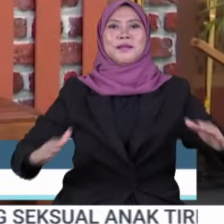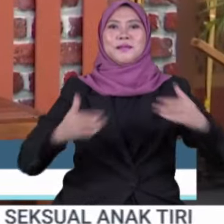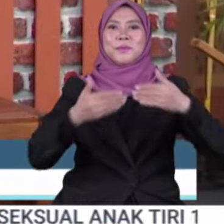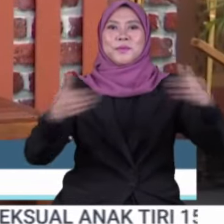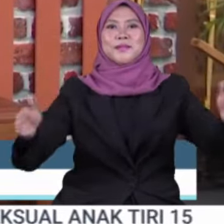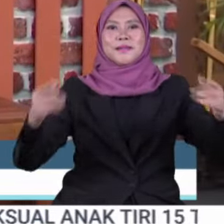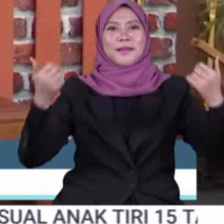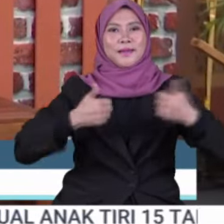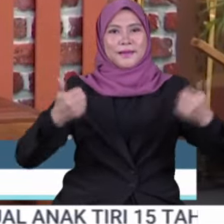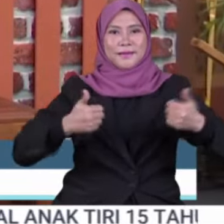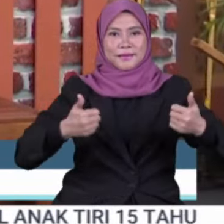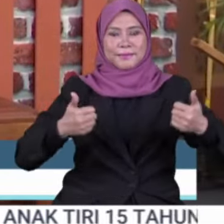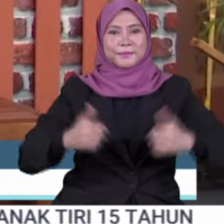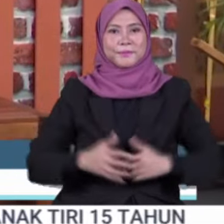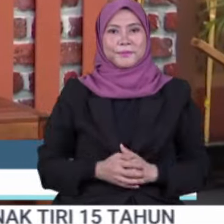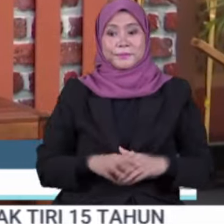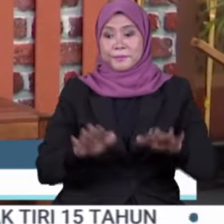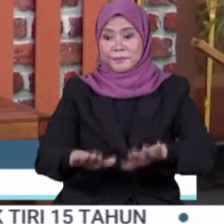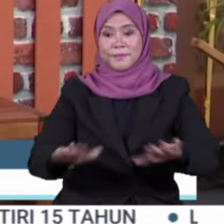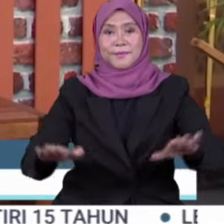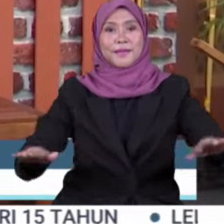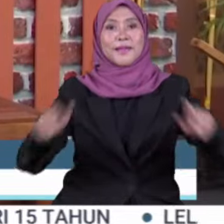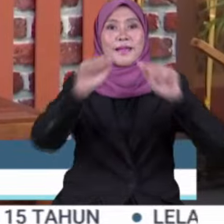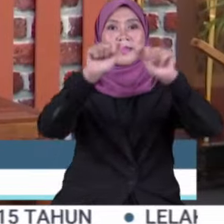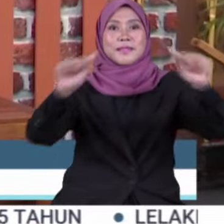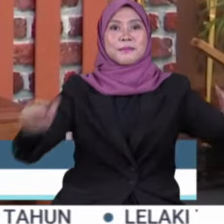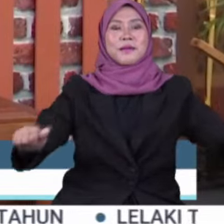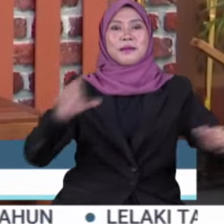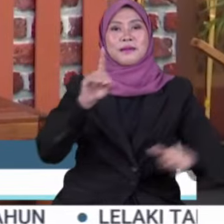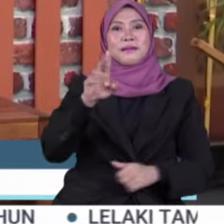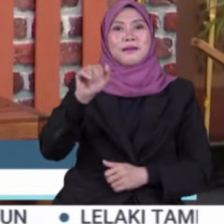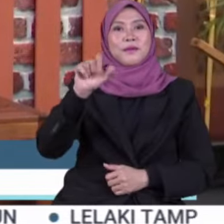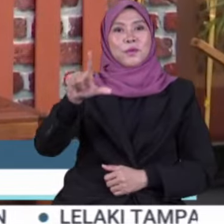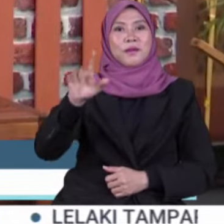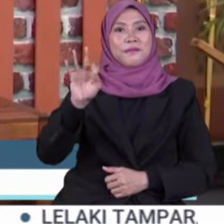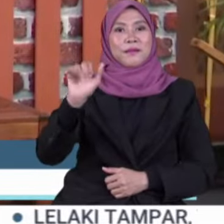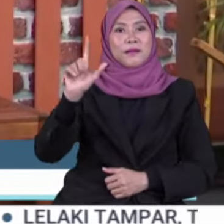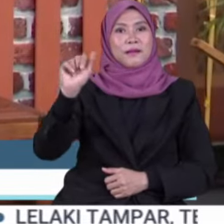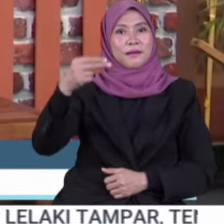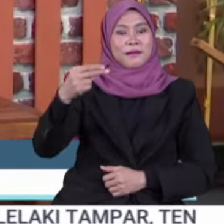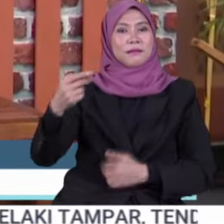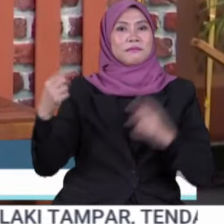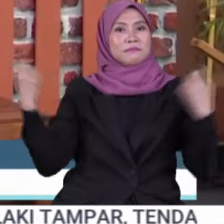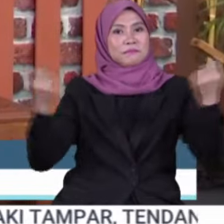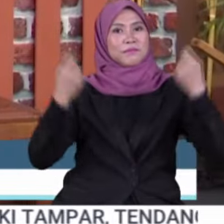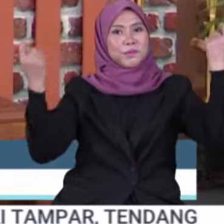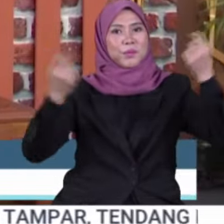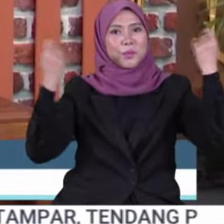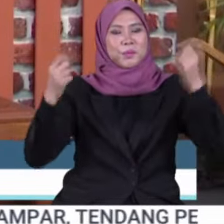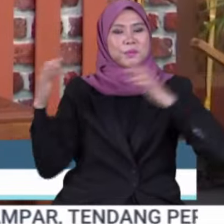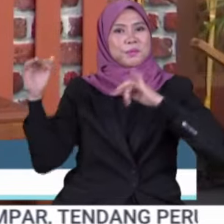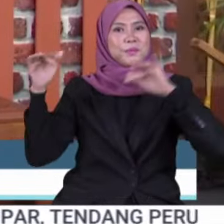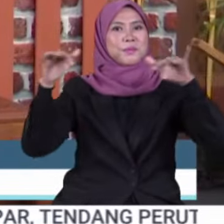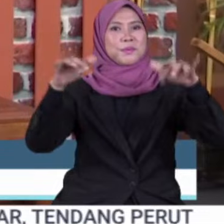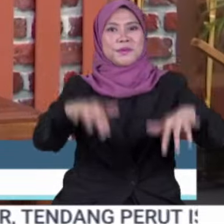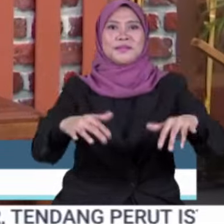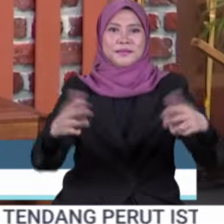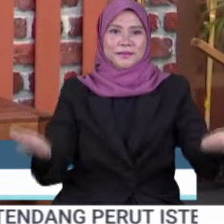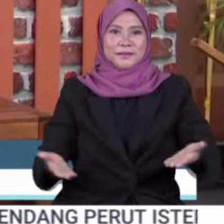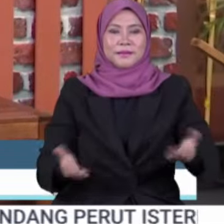Raya KKD ini. Anak-anak dari Asrama Darul Falah juga telah hadir untuk meraikan majlis pada hari